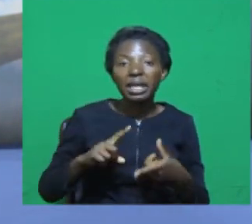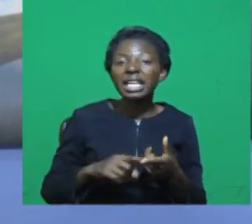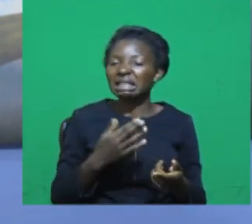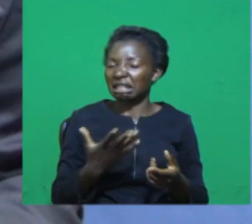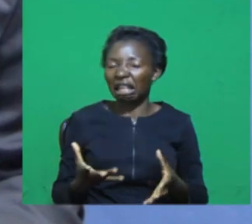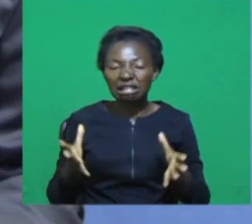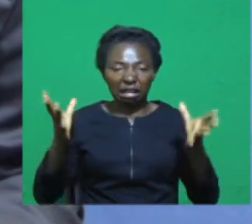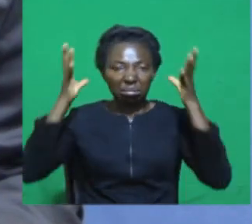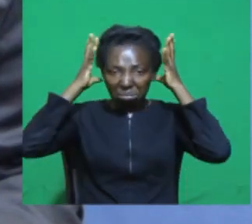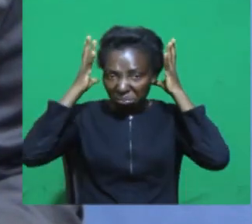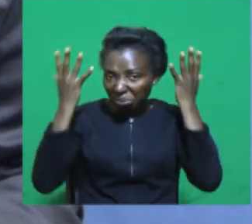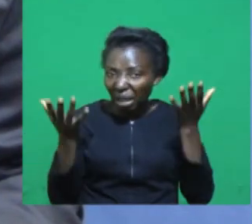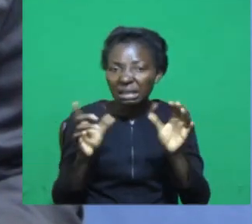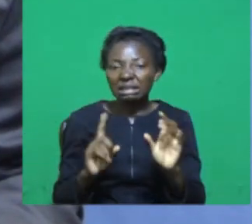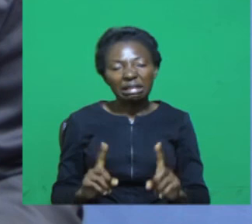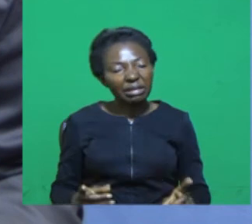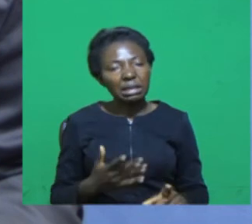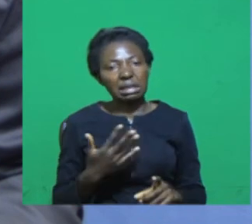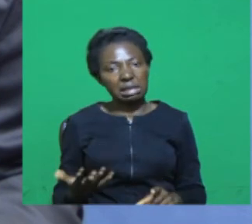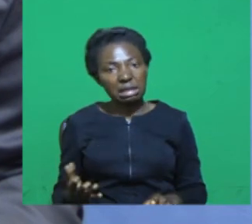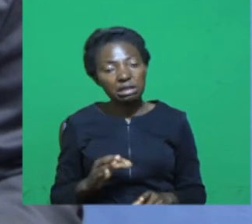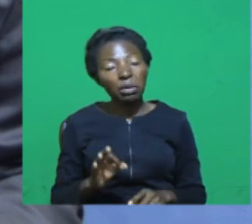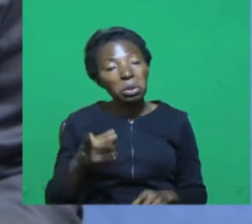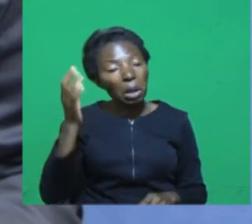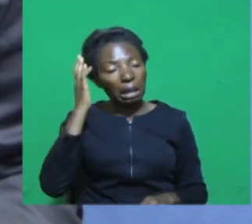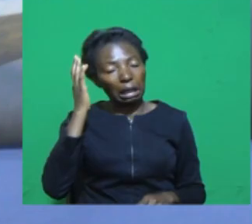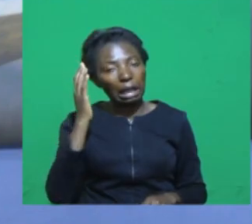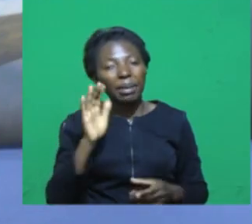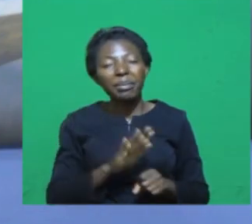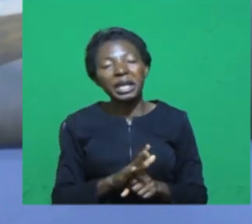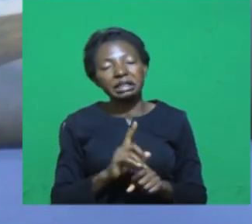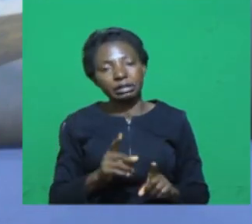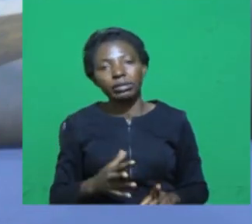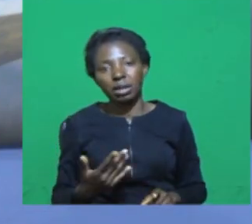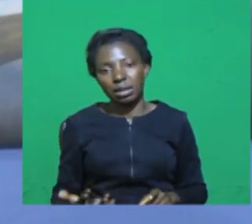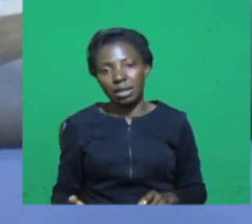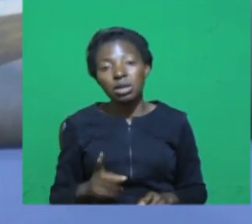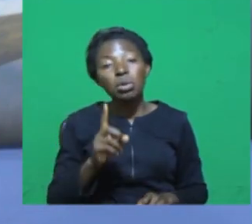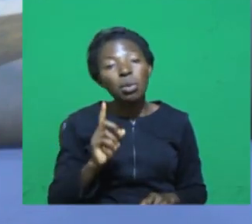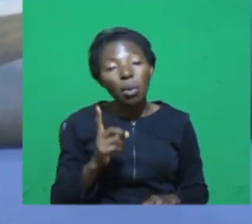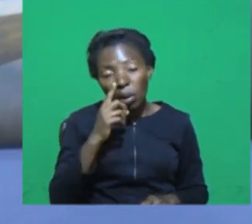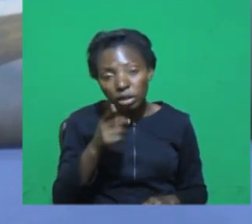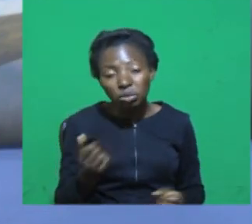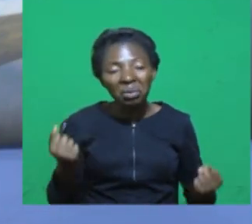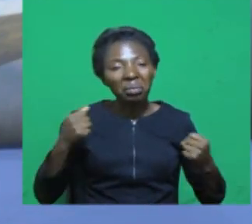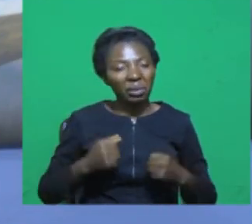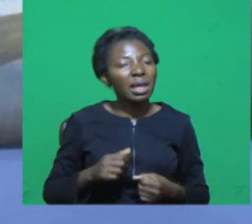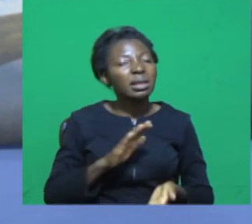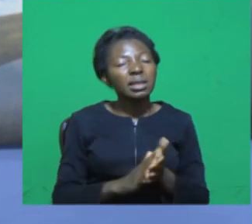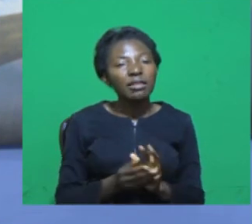bvudzi mumusoro. Hameno zvimwe zvakawanda zvataurwa zvese. Yambiro iripo ndeyekuti dressing